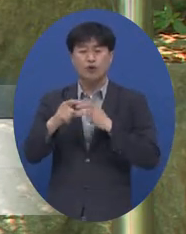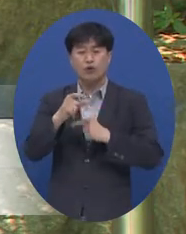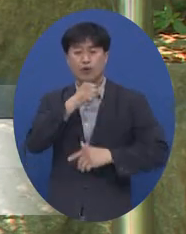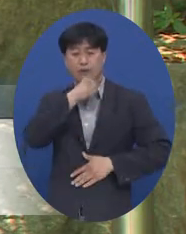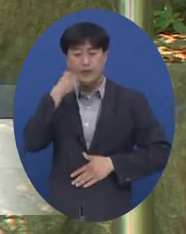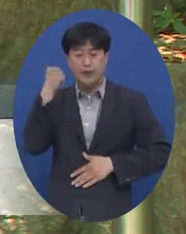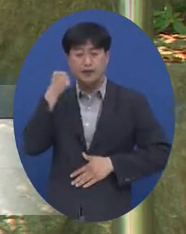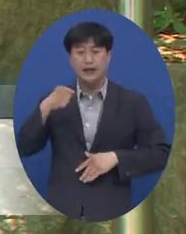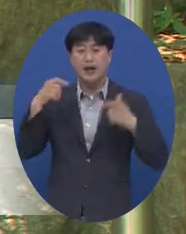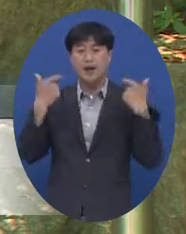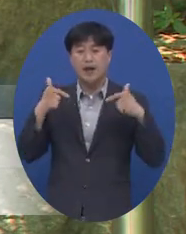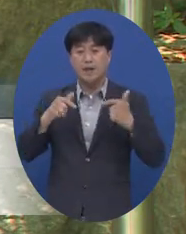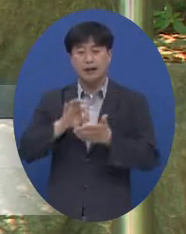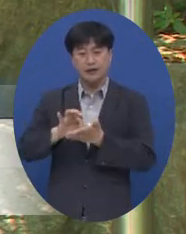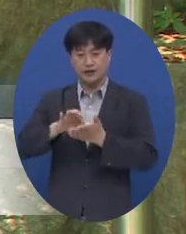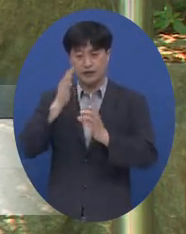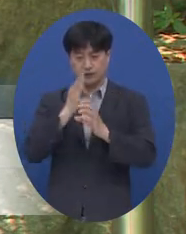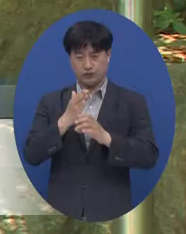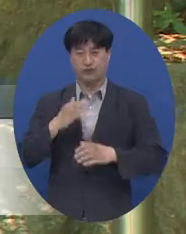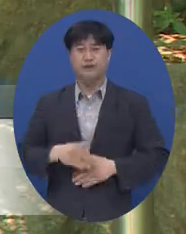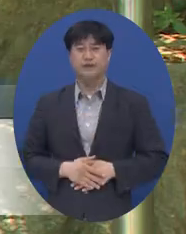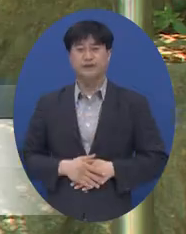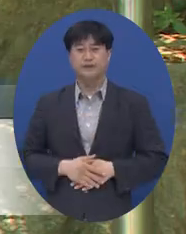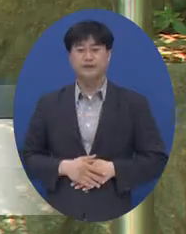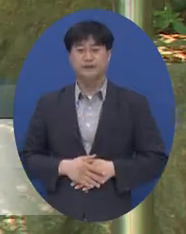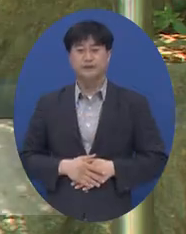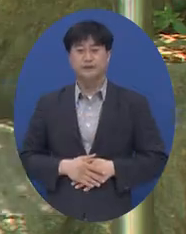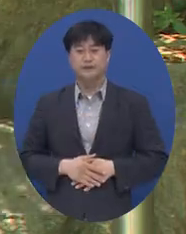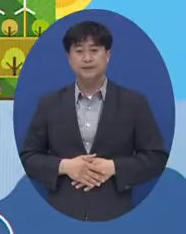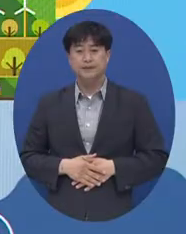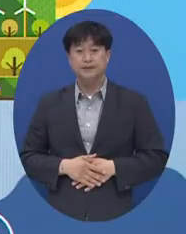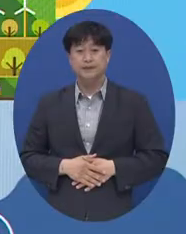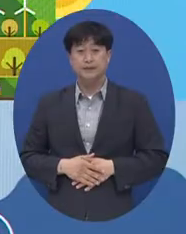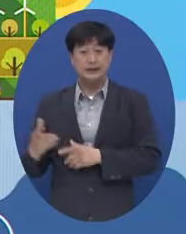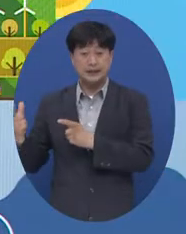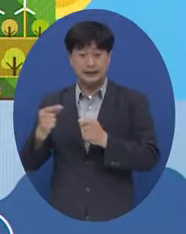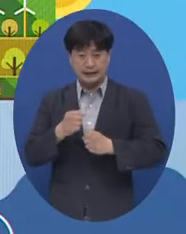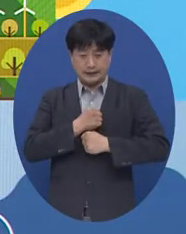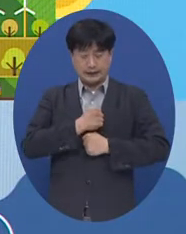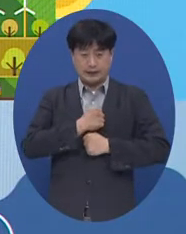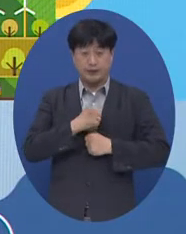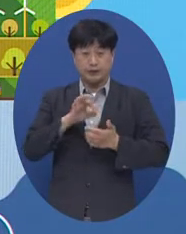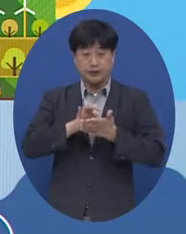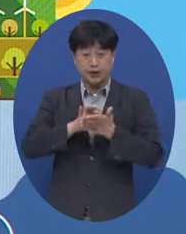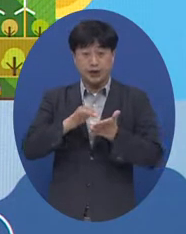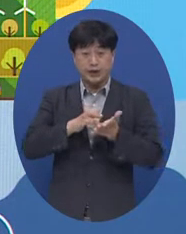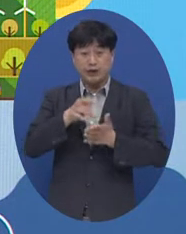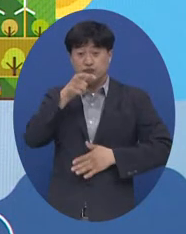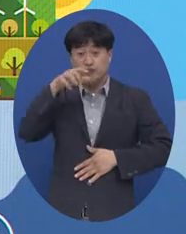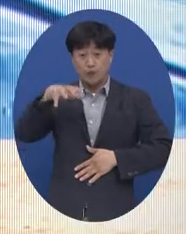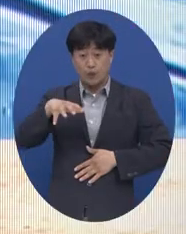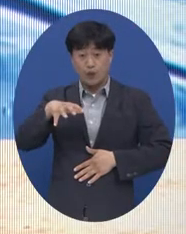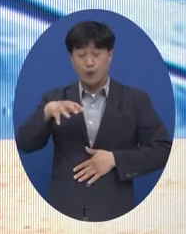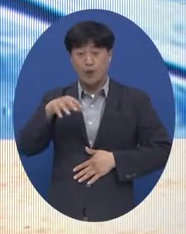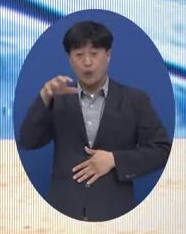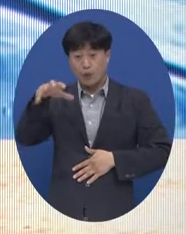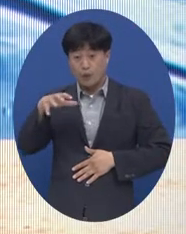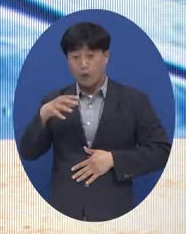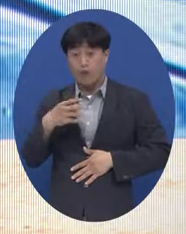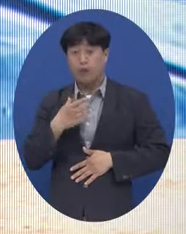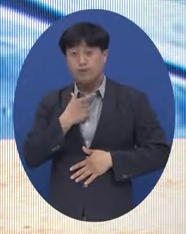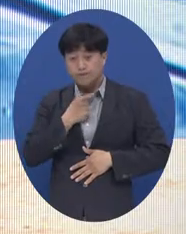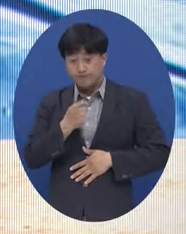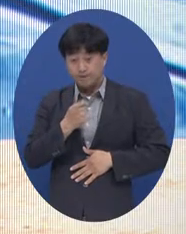먹는 것보다도 이 물이 너무 맛있어서 저희는 날마다 이용을 하거든요. 이처럼 안심하고 사용할 수 있는 약수터 위치를 알고